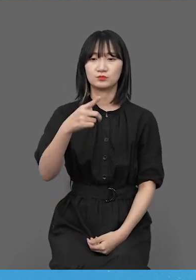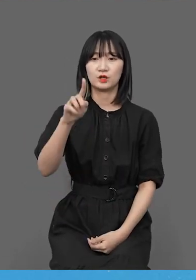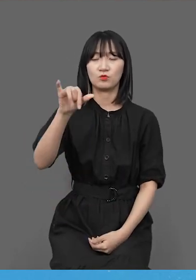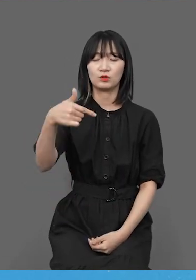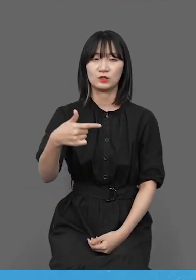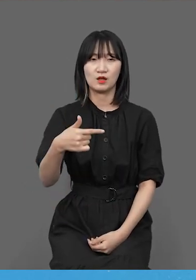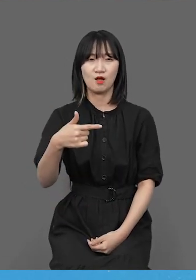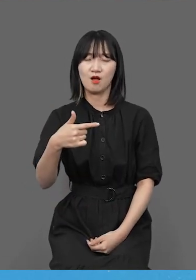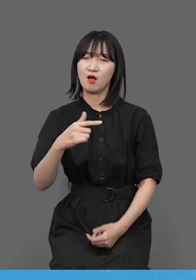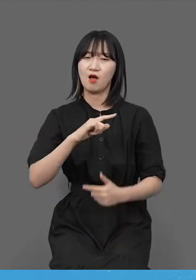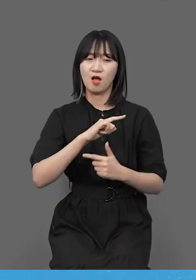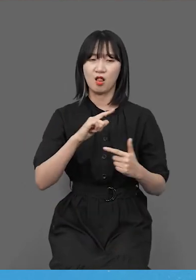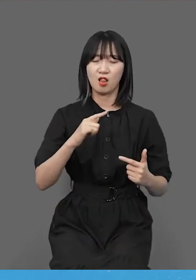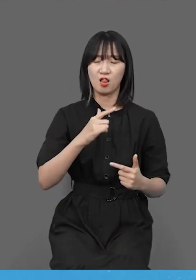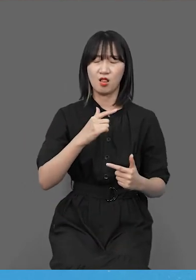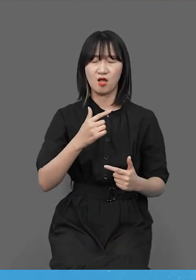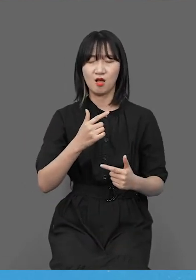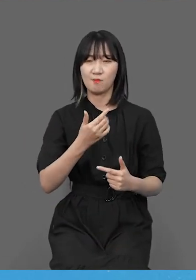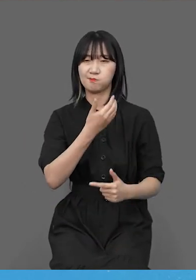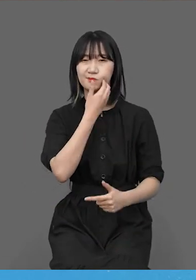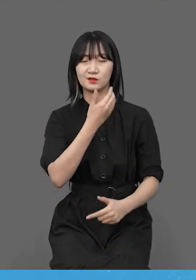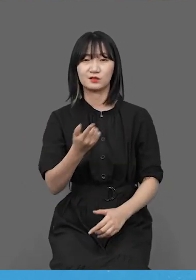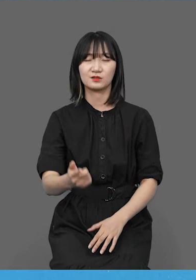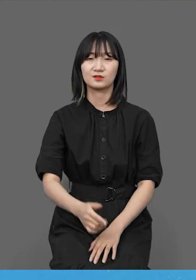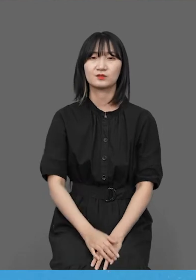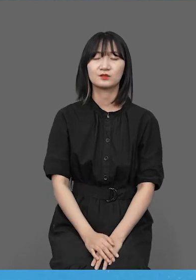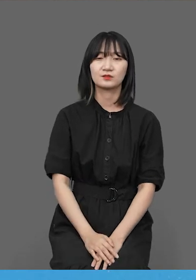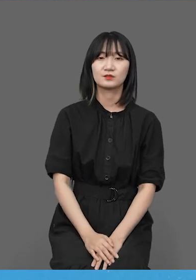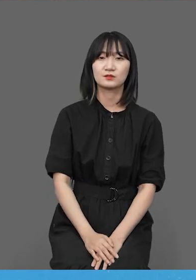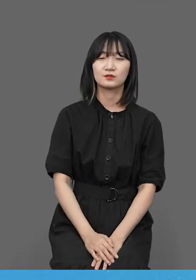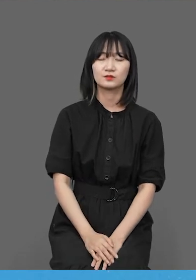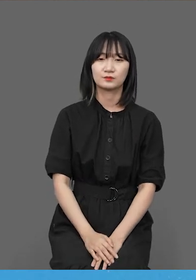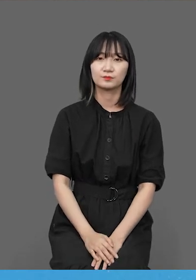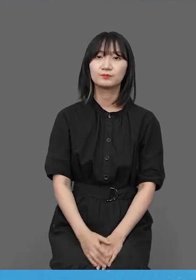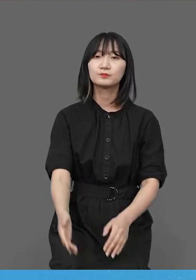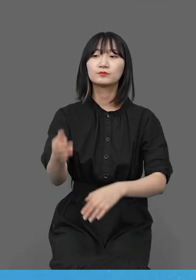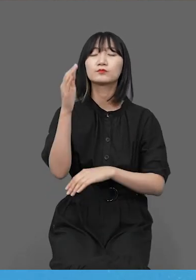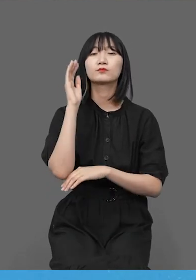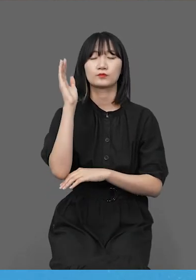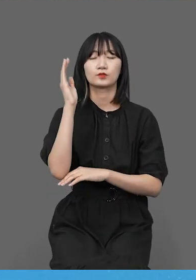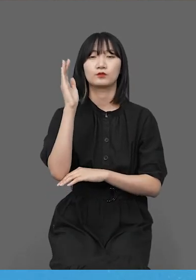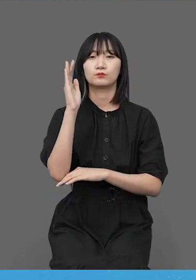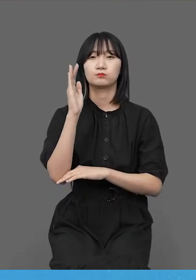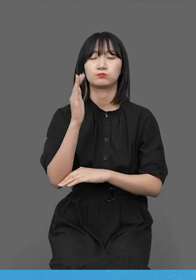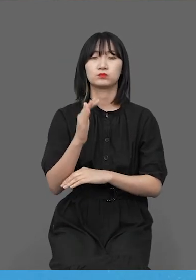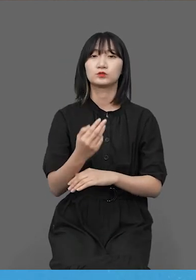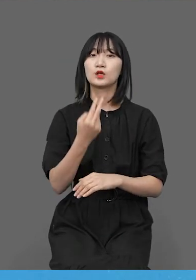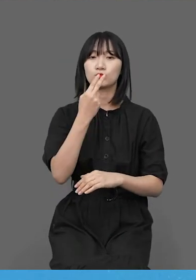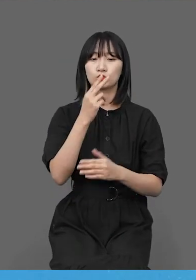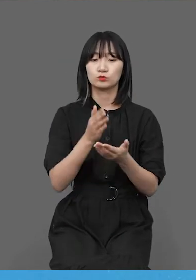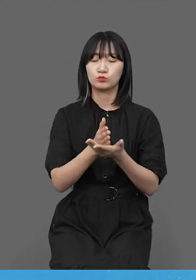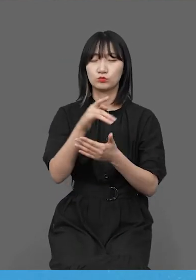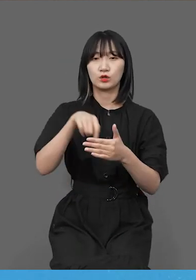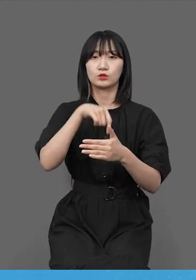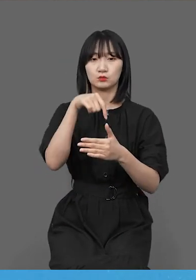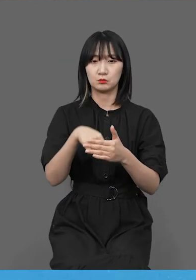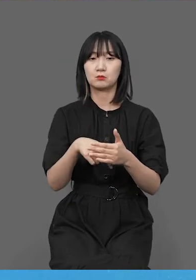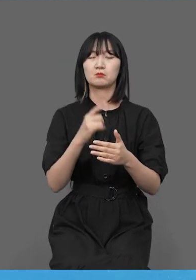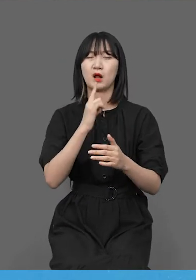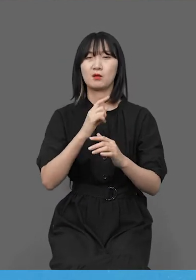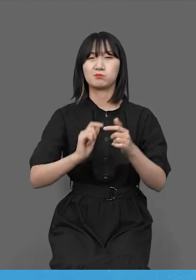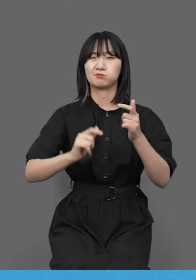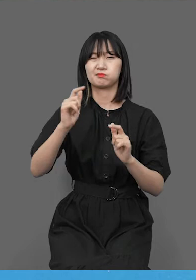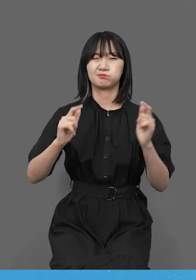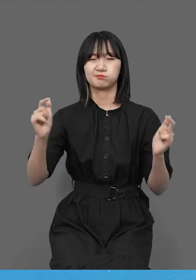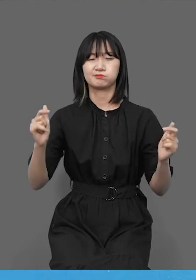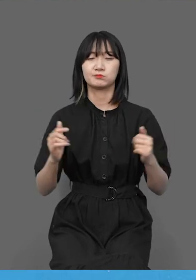굉장히 불명예스러운 일일지 모르겠습니다만은 이런 일들이 지금 생물학에서 일어나고 있는 것을